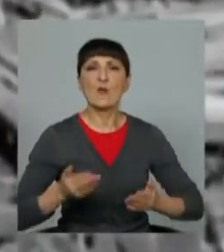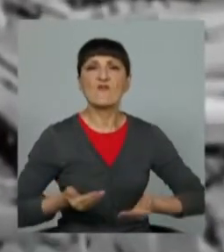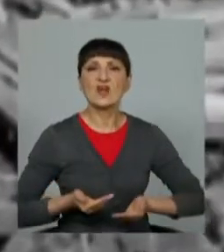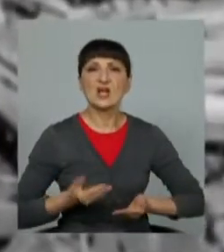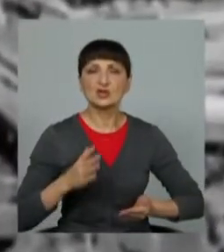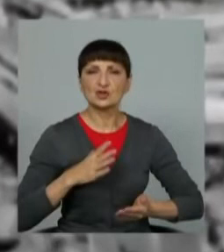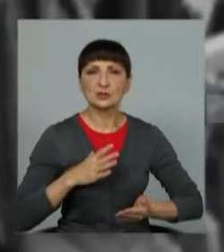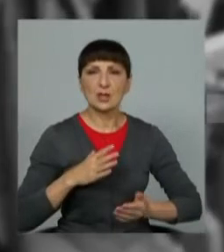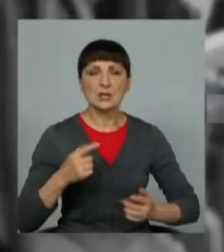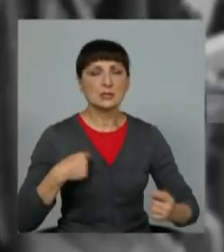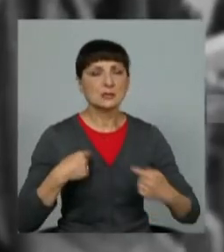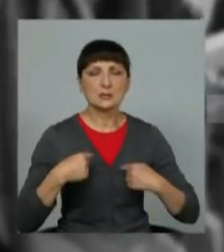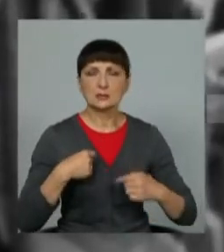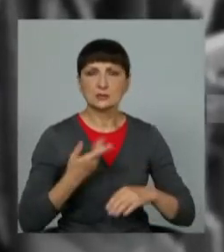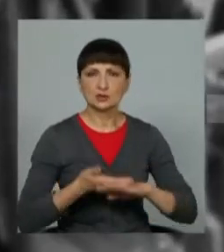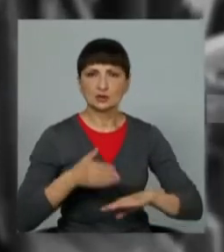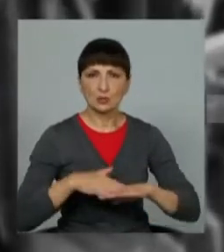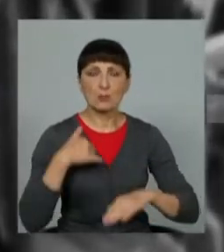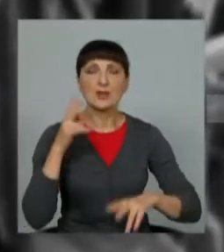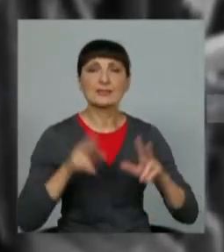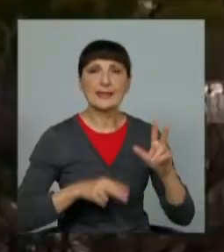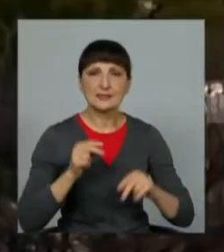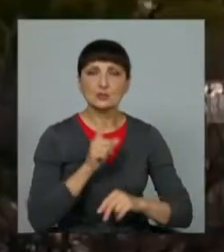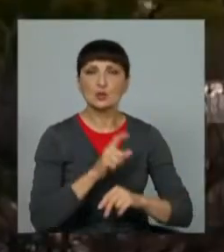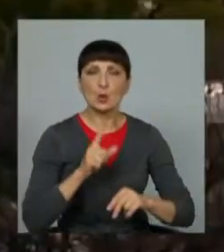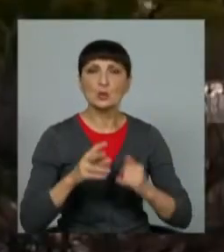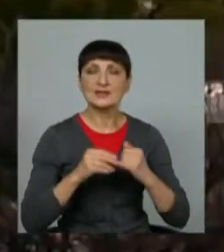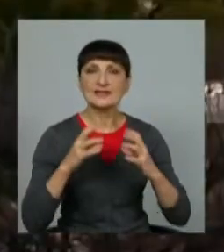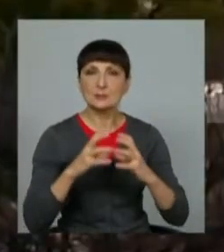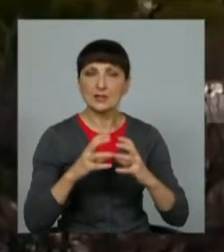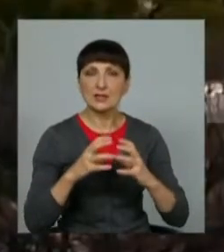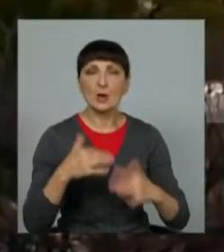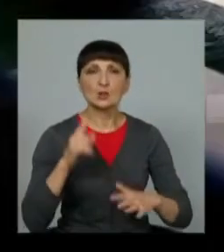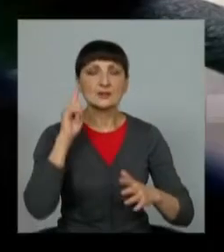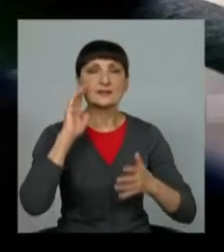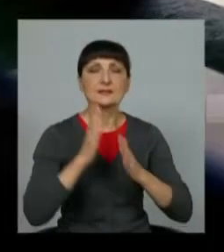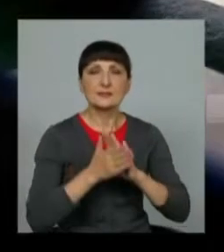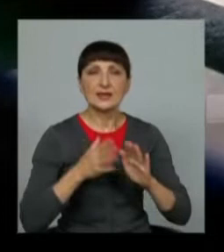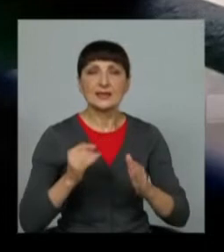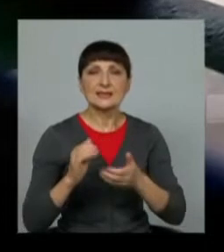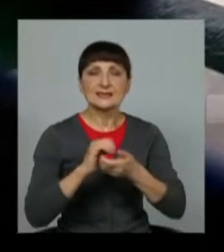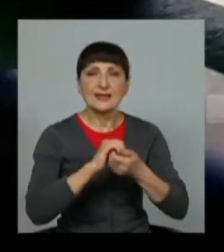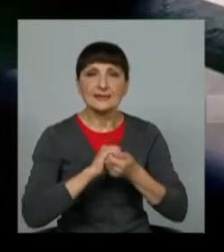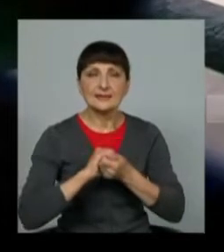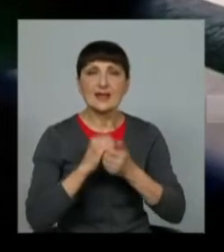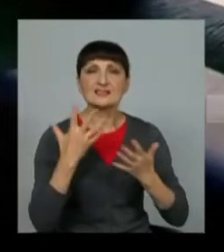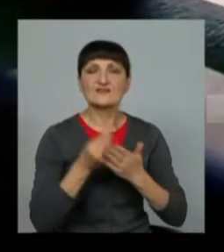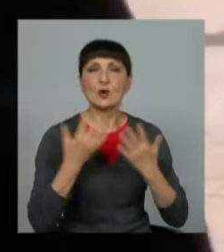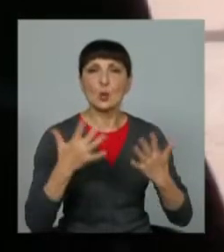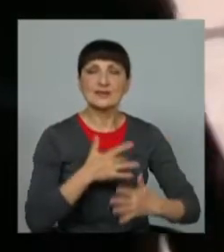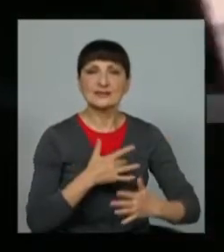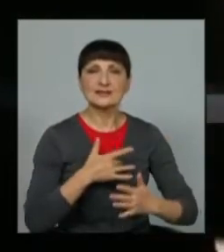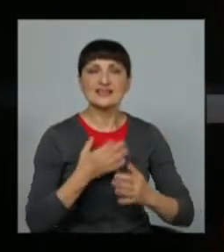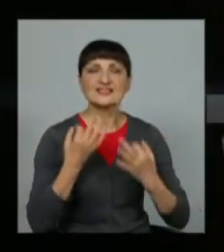перенеся невероятные испытания. Мы надеемся, что люди Земли соединят свои руки и сердца во имя свободной от